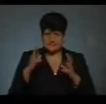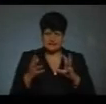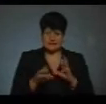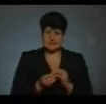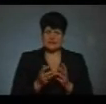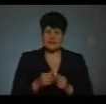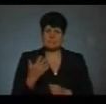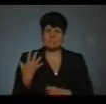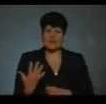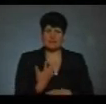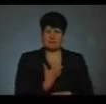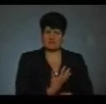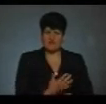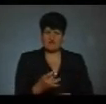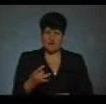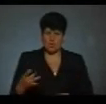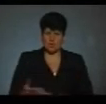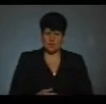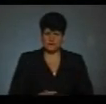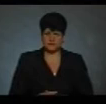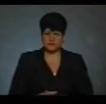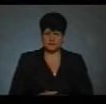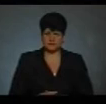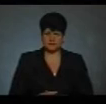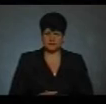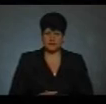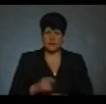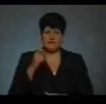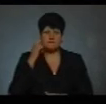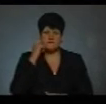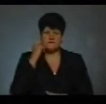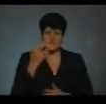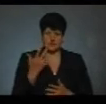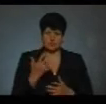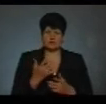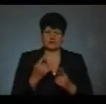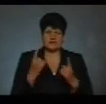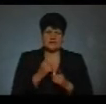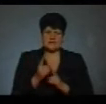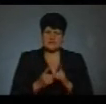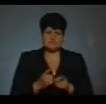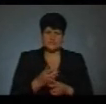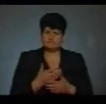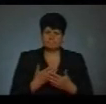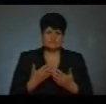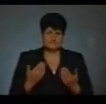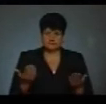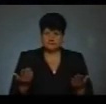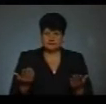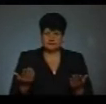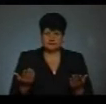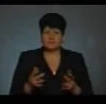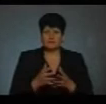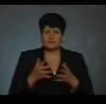кількість по 5 випадків в районах. Вікова структура суттєвих змін не зазнає.